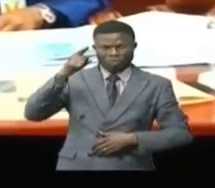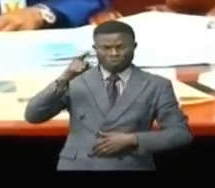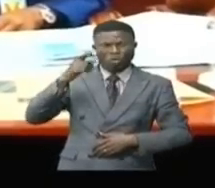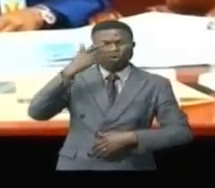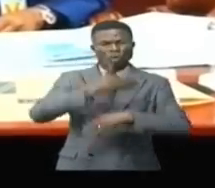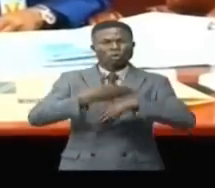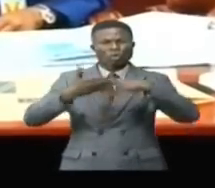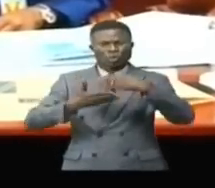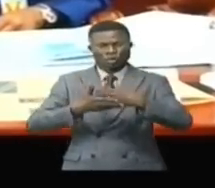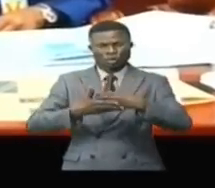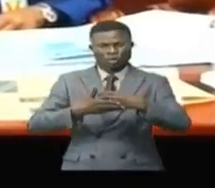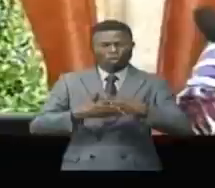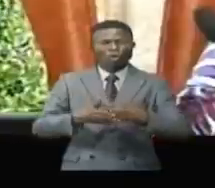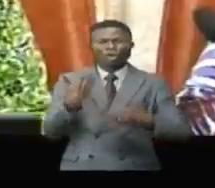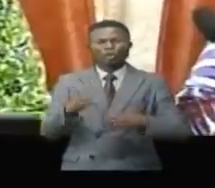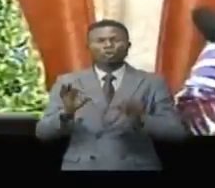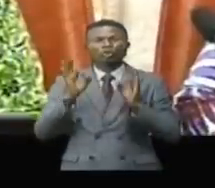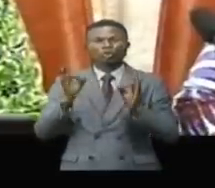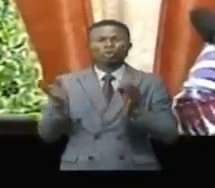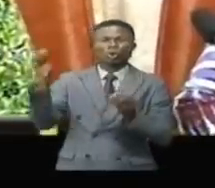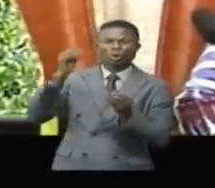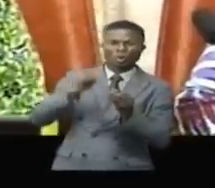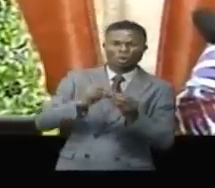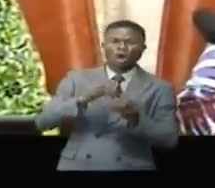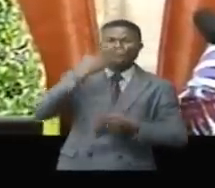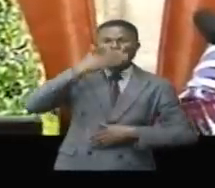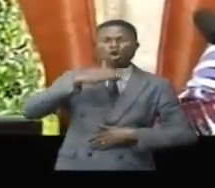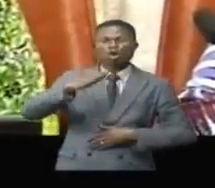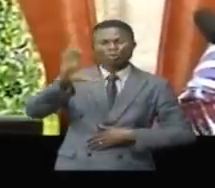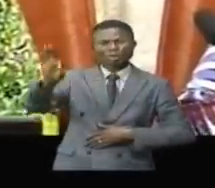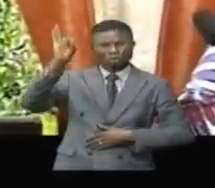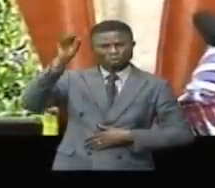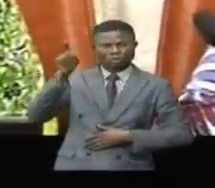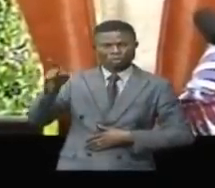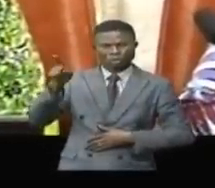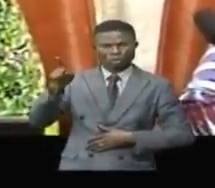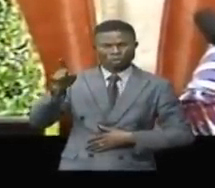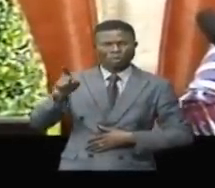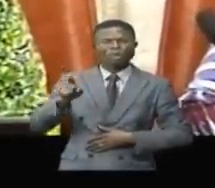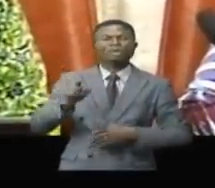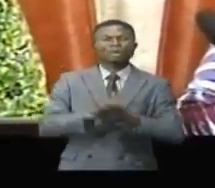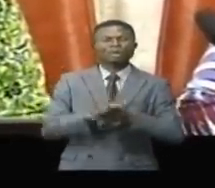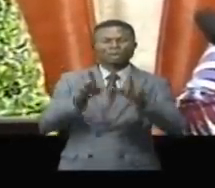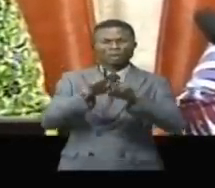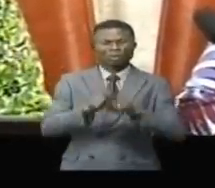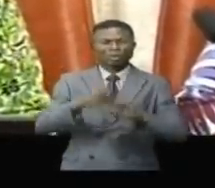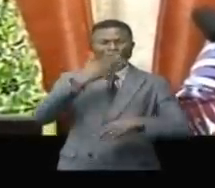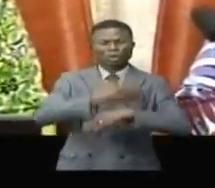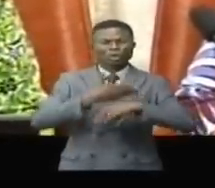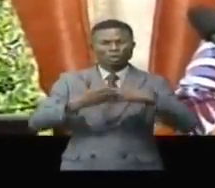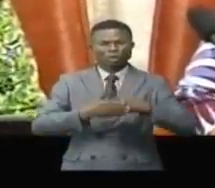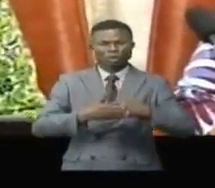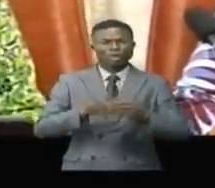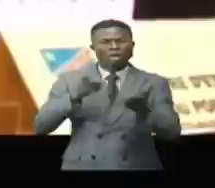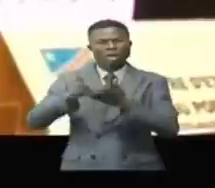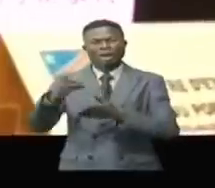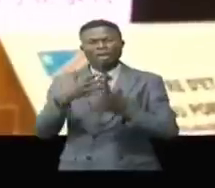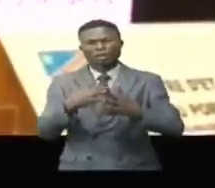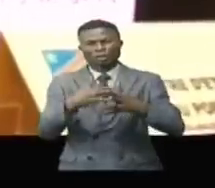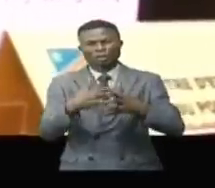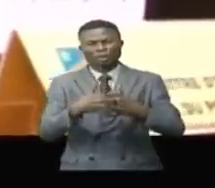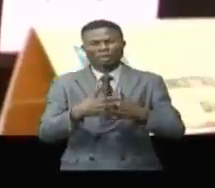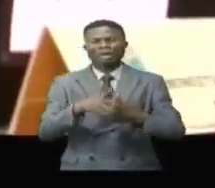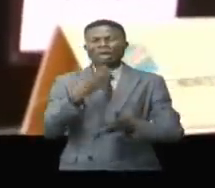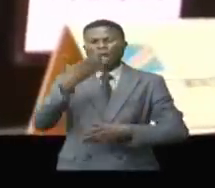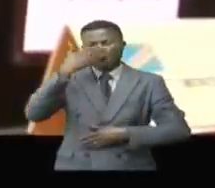réhabilitation et la rénovation des quelques hôpitaux ciblés, la maintenance, l'installation, l'achat des équipements et matériels